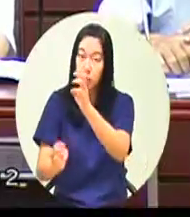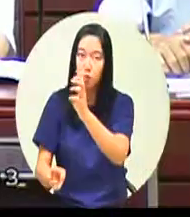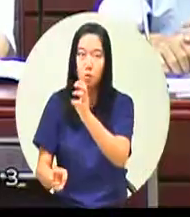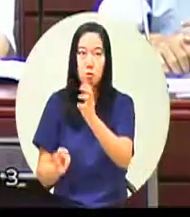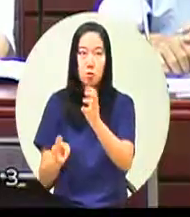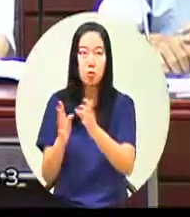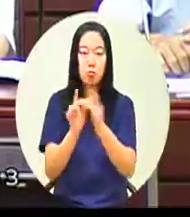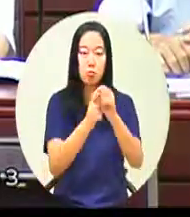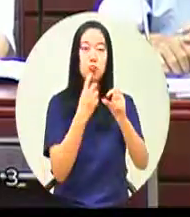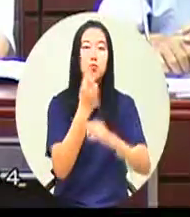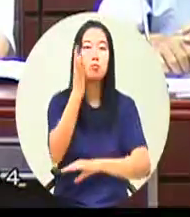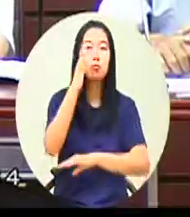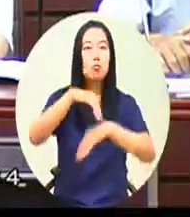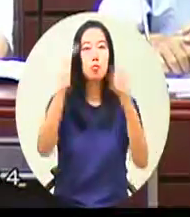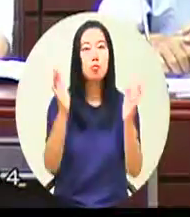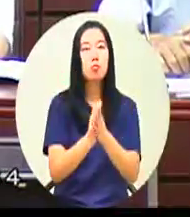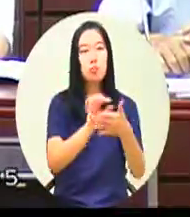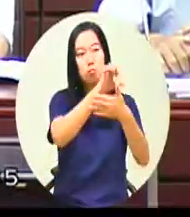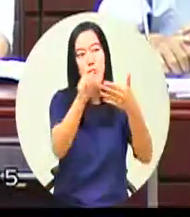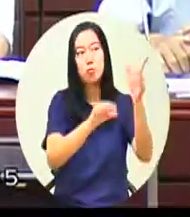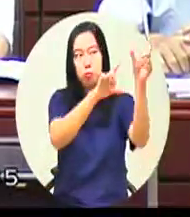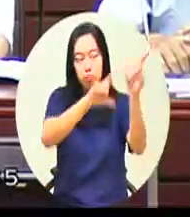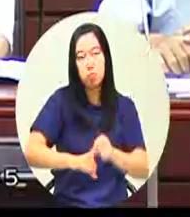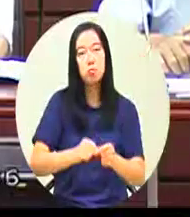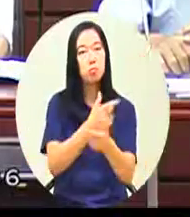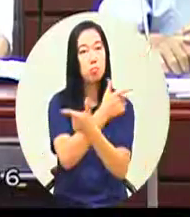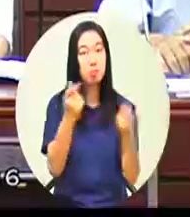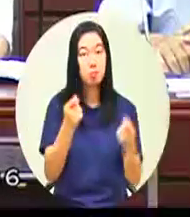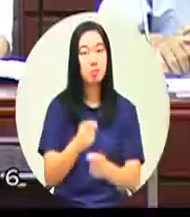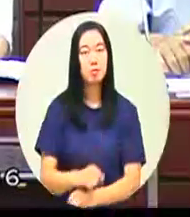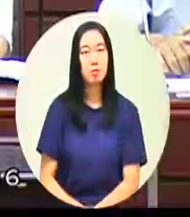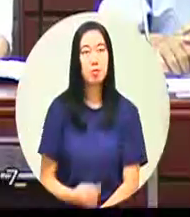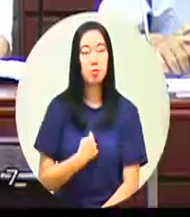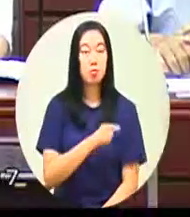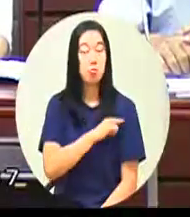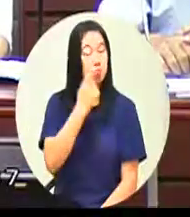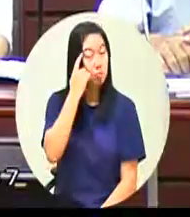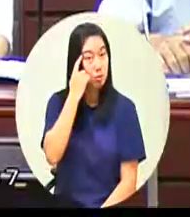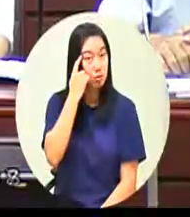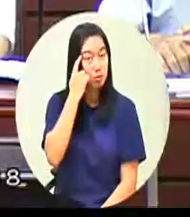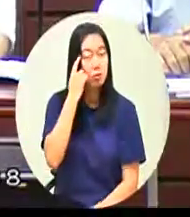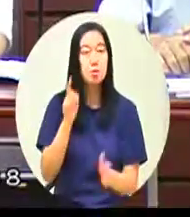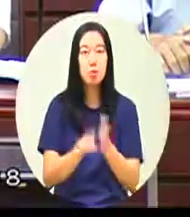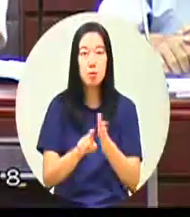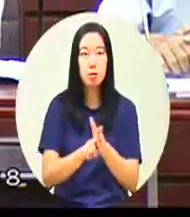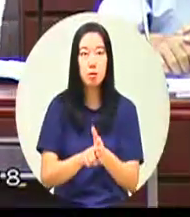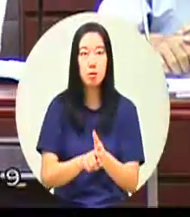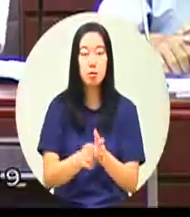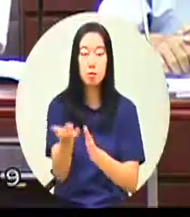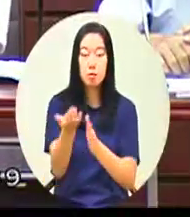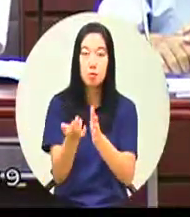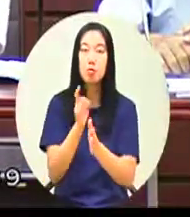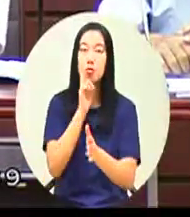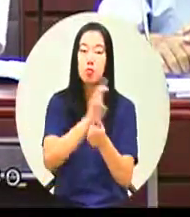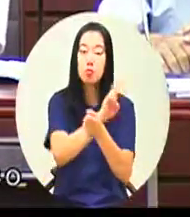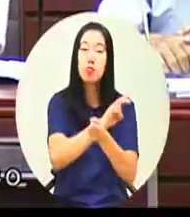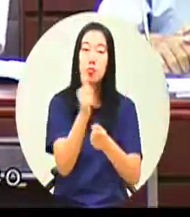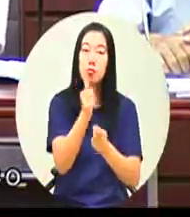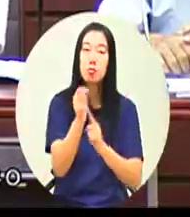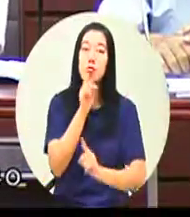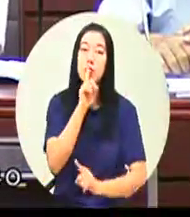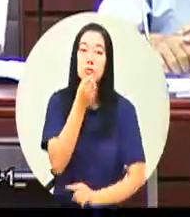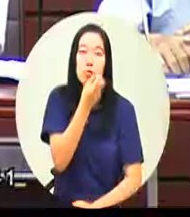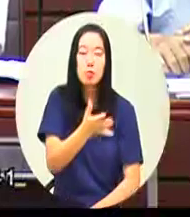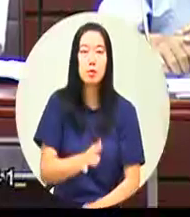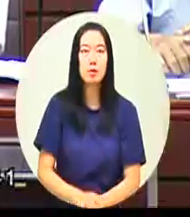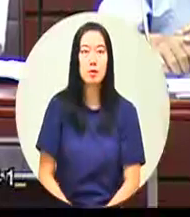是中央是一体，中央有一个标准。不过当在认定的时候啦，吼、哦，认定拄只林务部议员我讲到这個，认定的时候